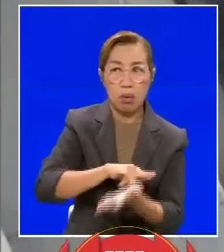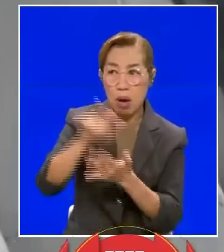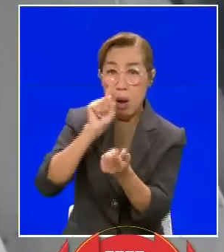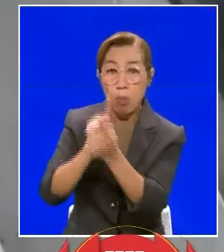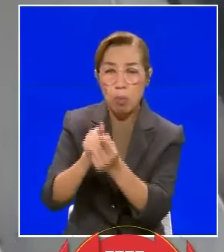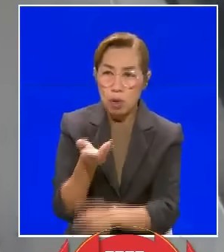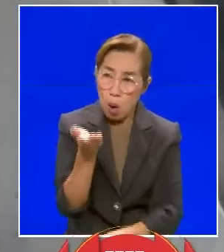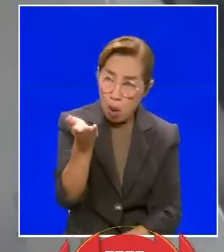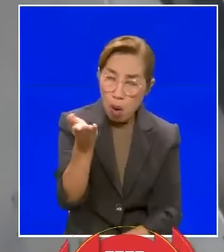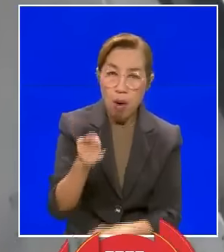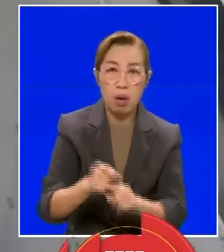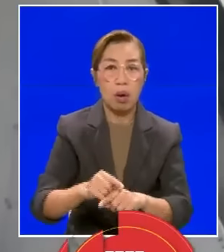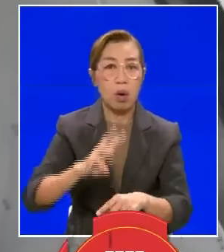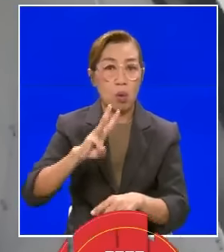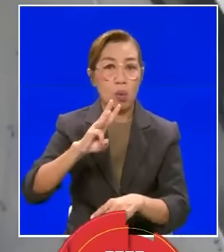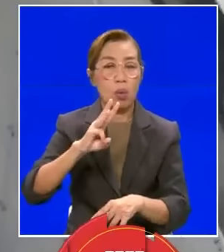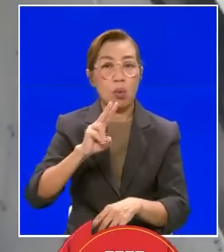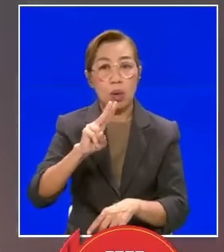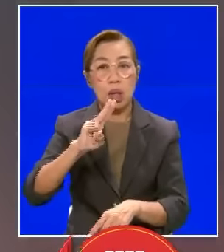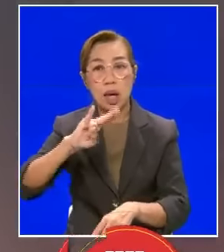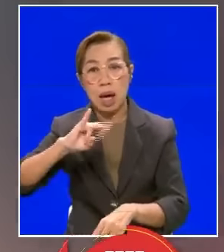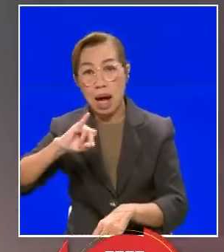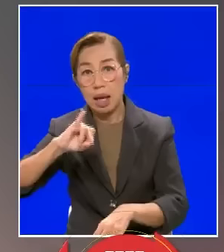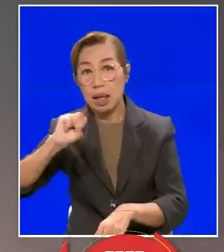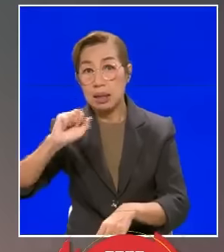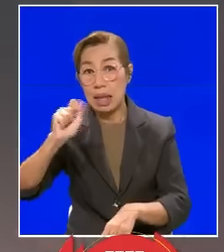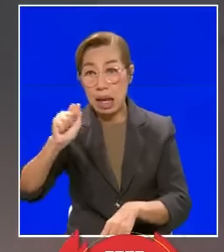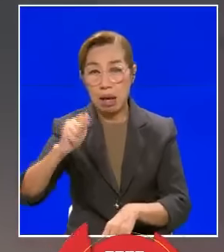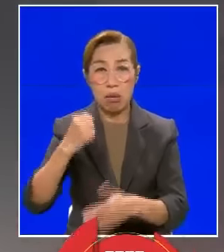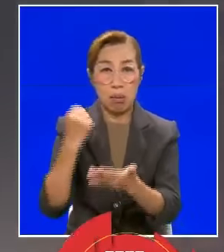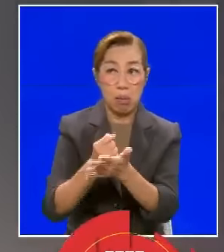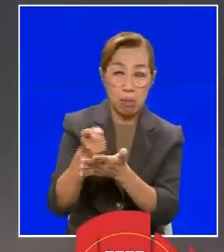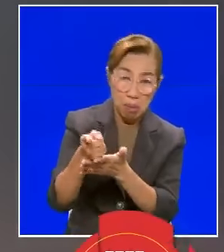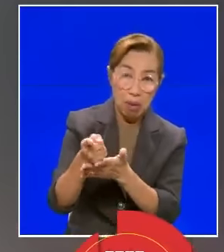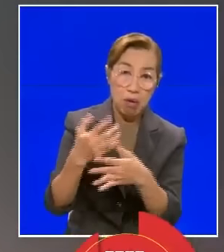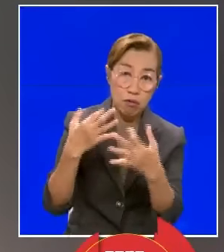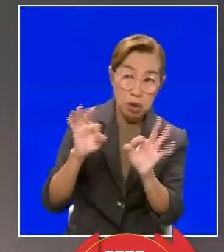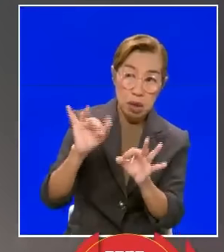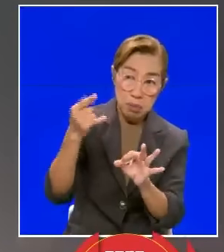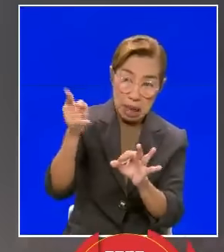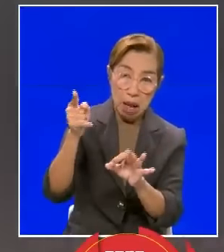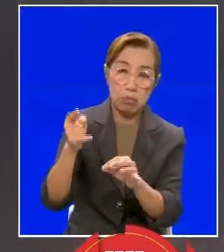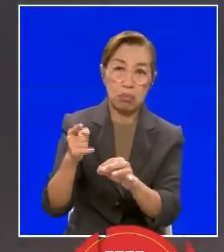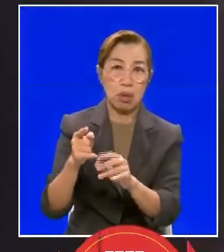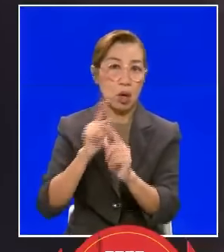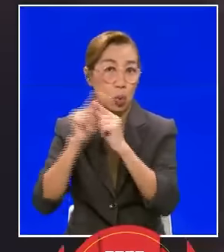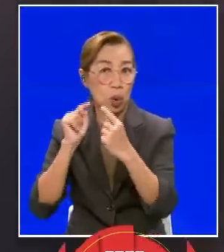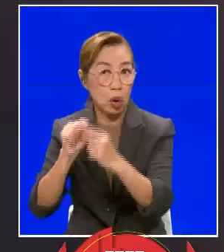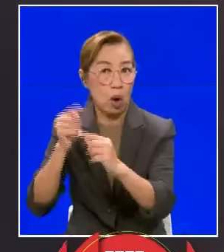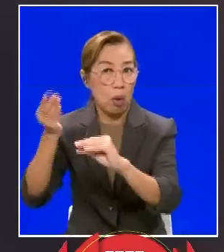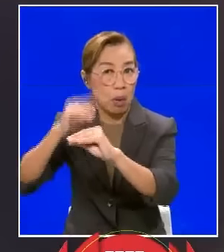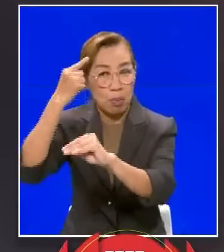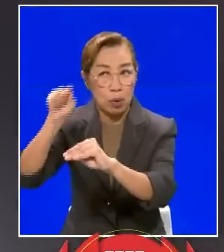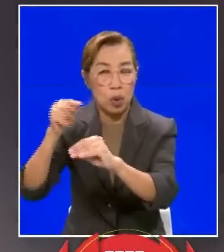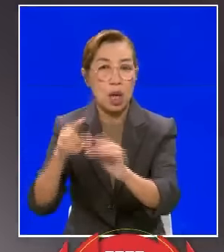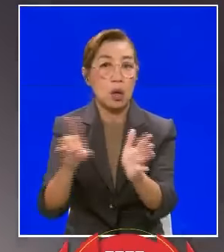จะเปิดเนี่ยนะอาจจะได้ไปต่อยอดหรือเปล่าแล้วก็จากนั้นครับจากฝรั่งเศสท่านก็จะไปอิตาลีอย่างเป็นทางการปิดท้ายครับด้วยการ